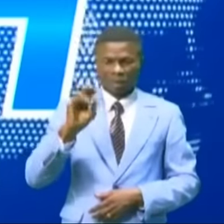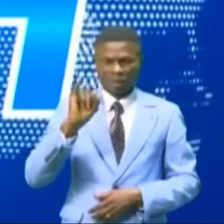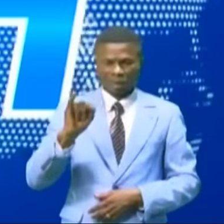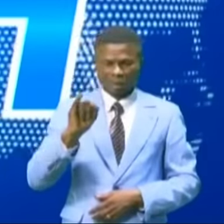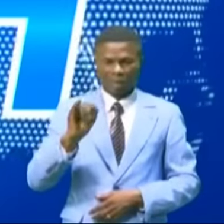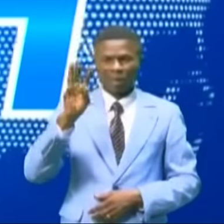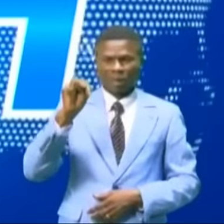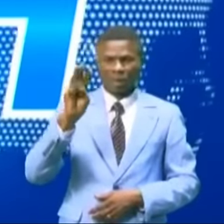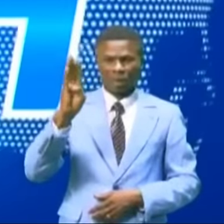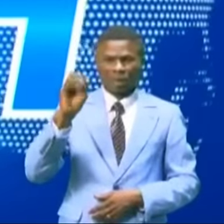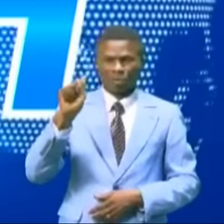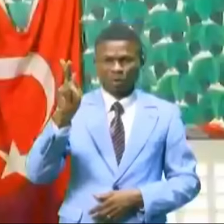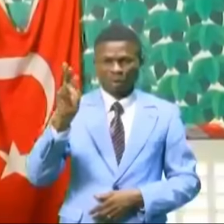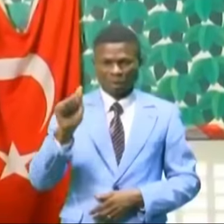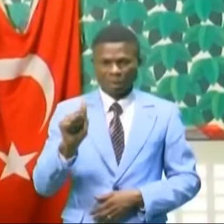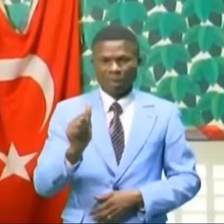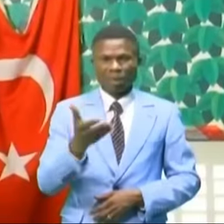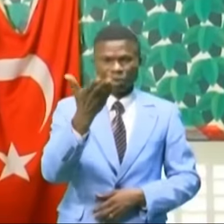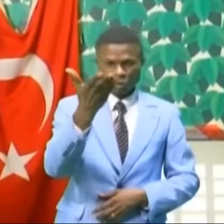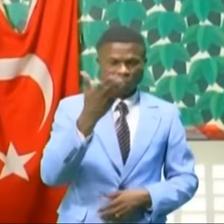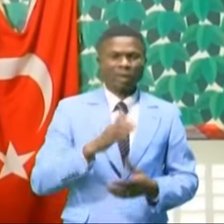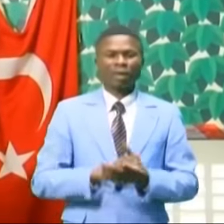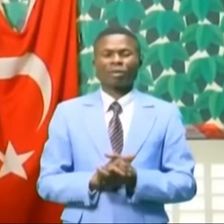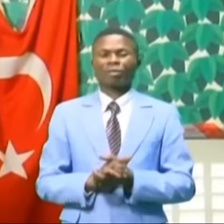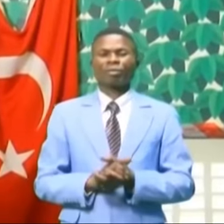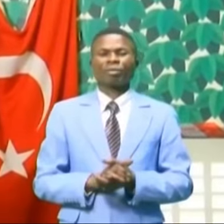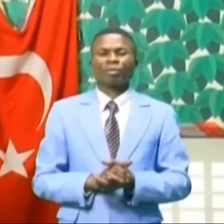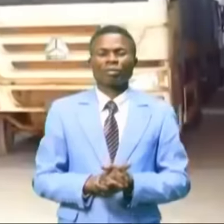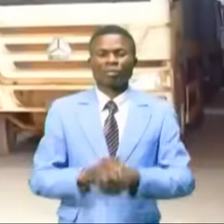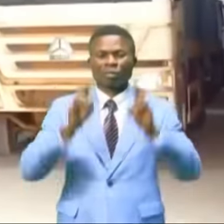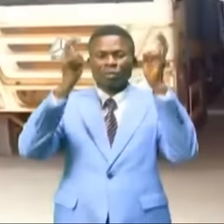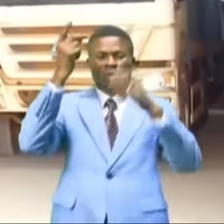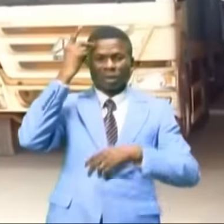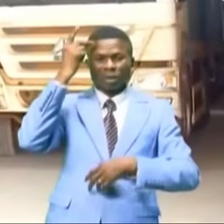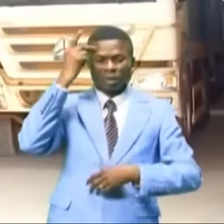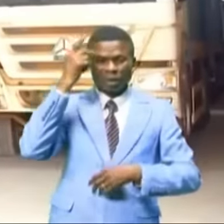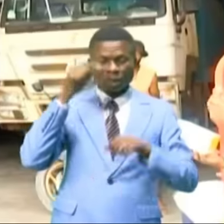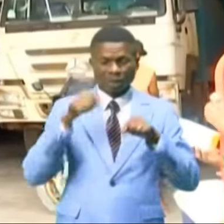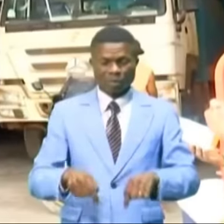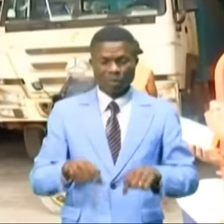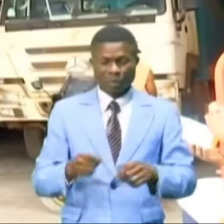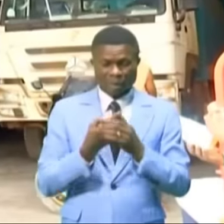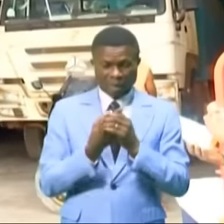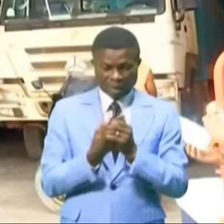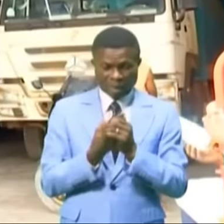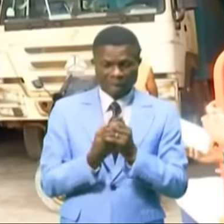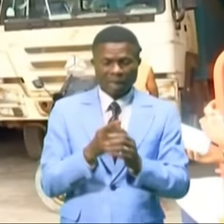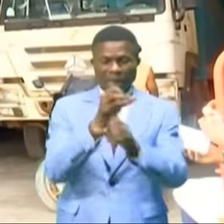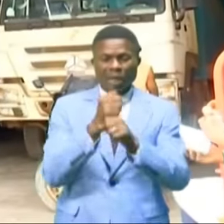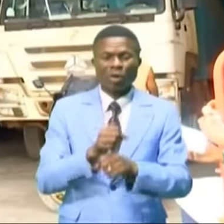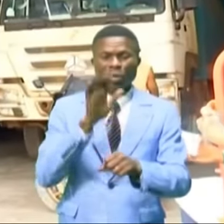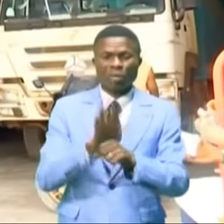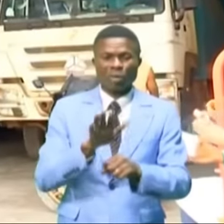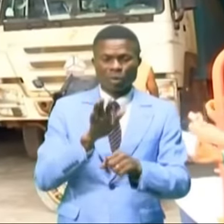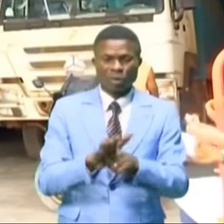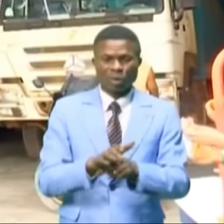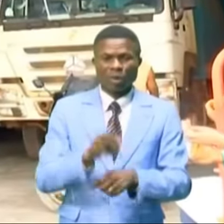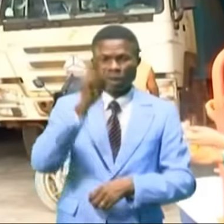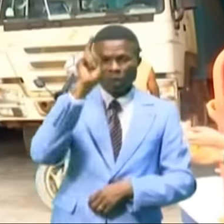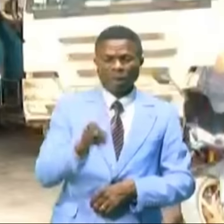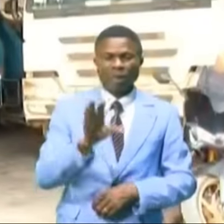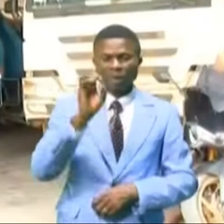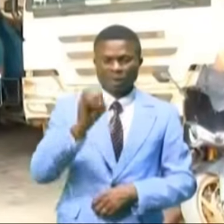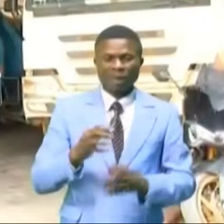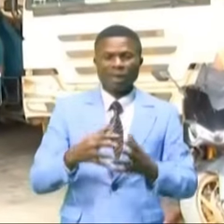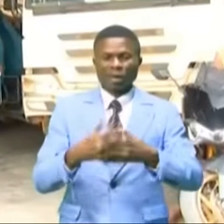Willy Atunakov. La ville de Kinshasa est désormais dotée d'un lot important de plus de 200